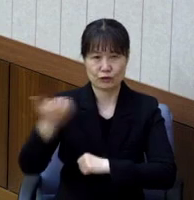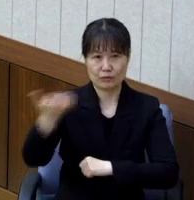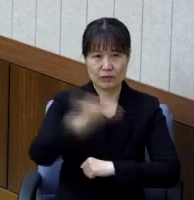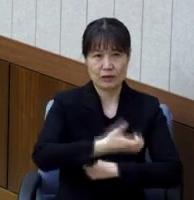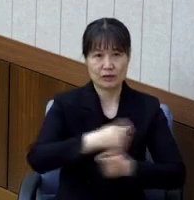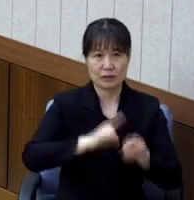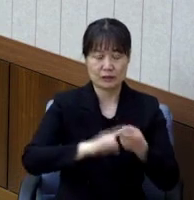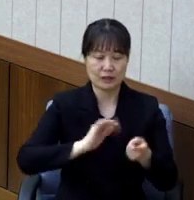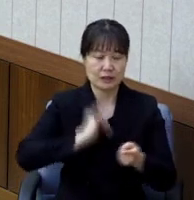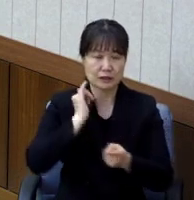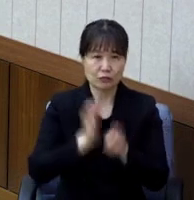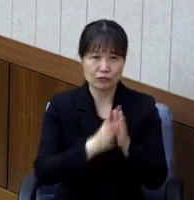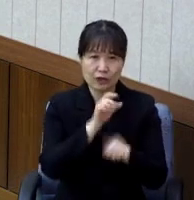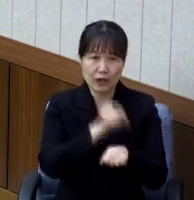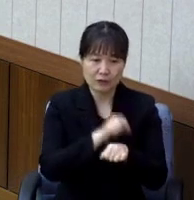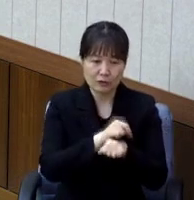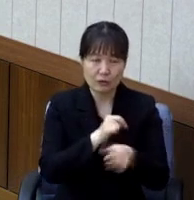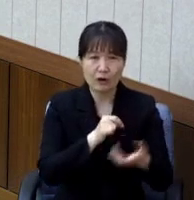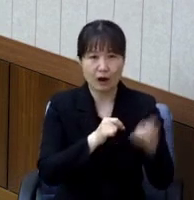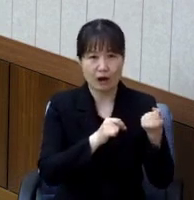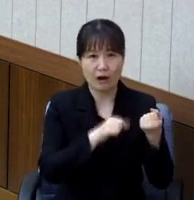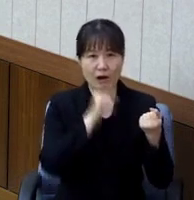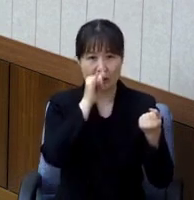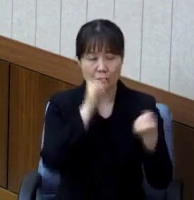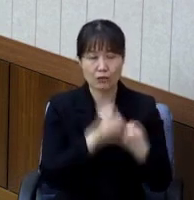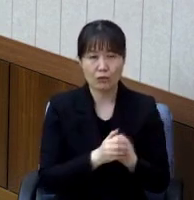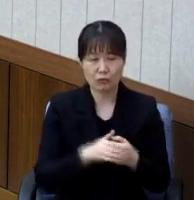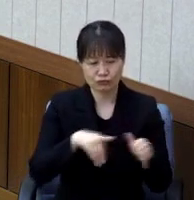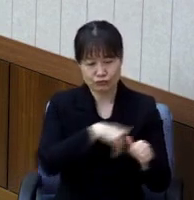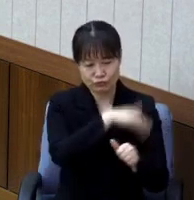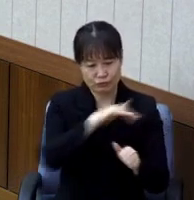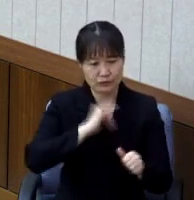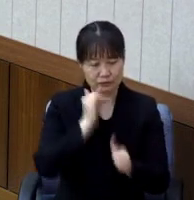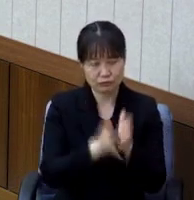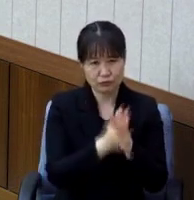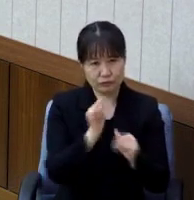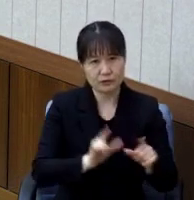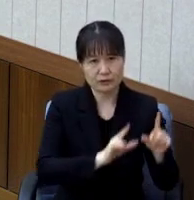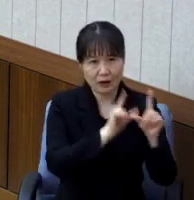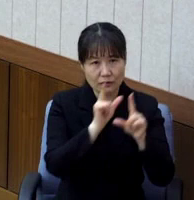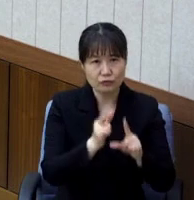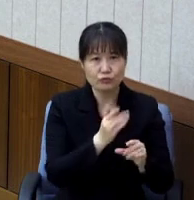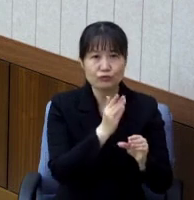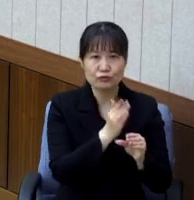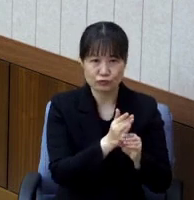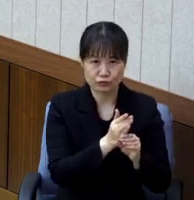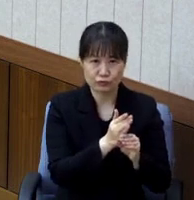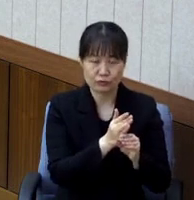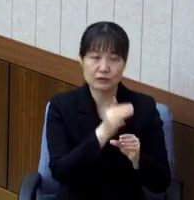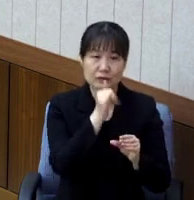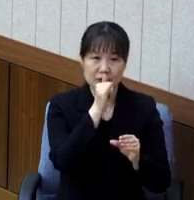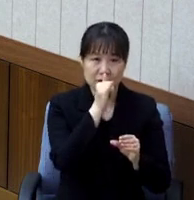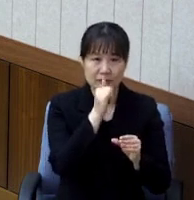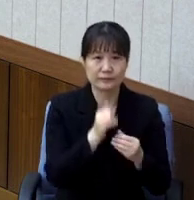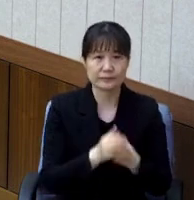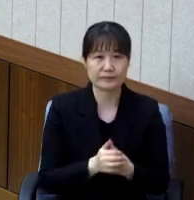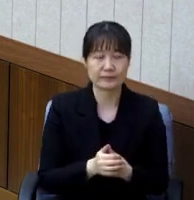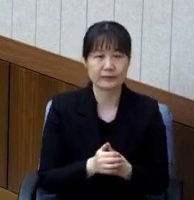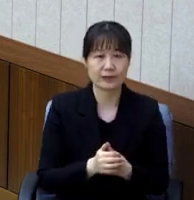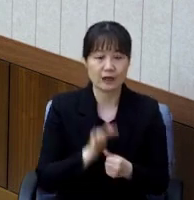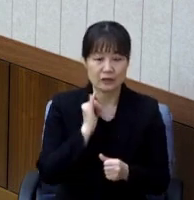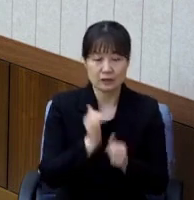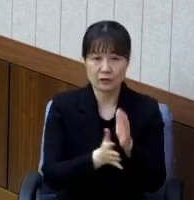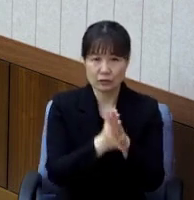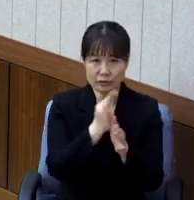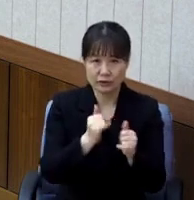의정구 시 행정 구역이며 주변에 의정구 시민들이 거주하고 있는 삶의 터전입니다 의정구